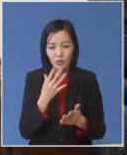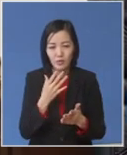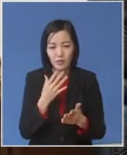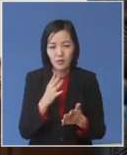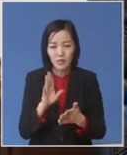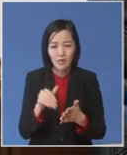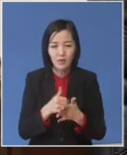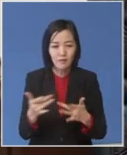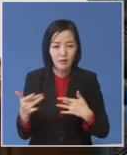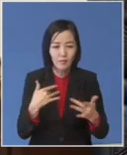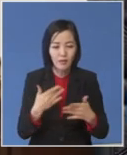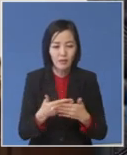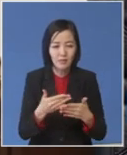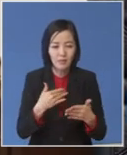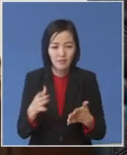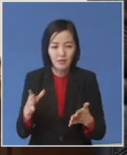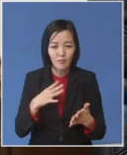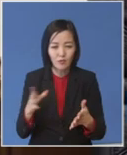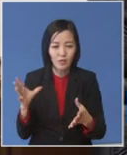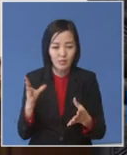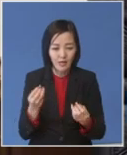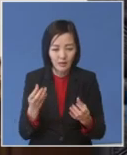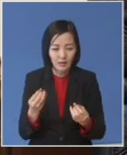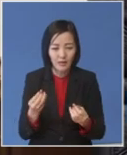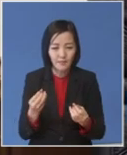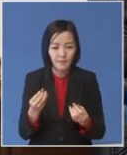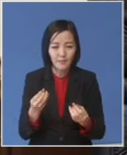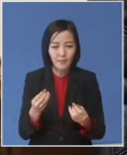деп есептеңіздер. Тағы да бір рет сіздерге